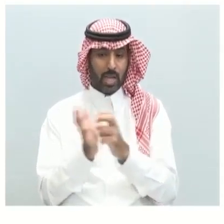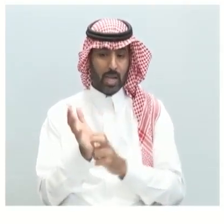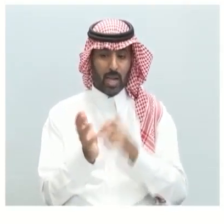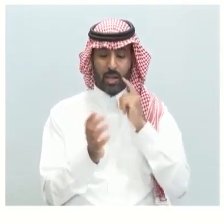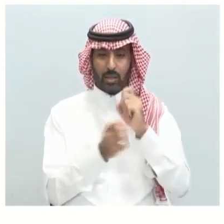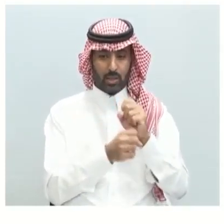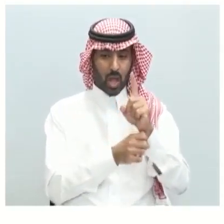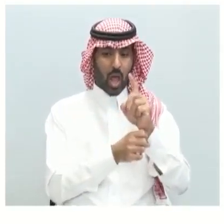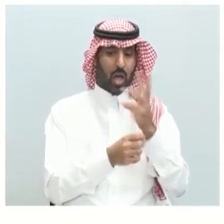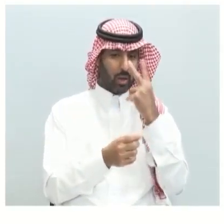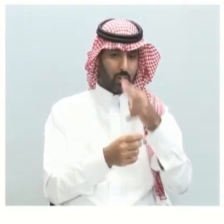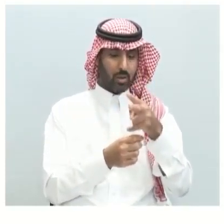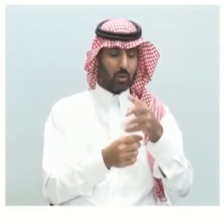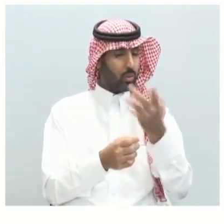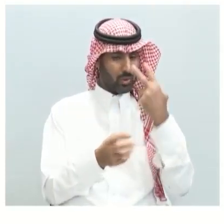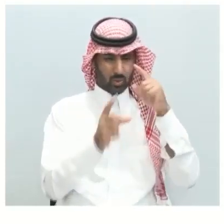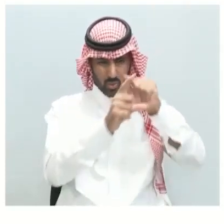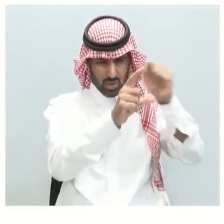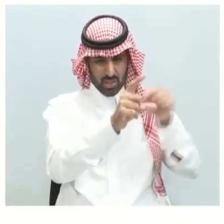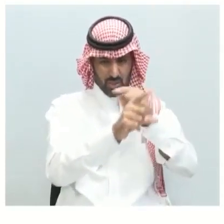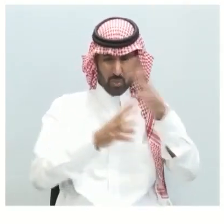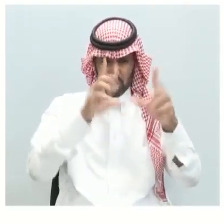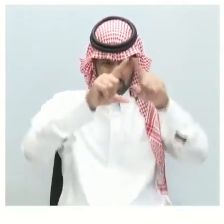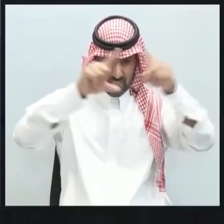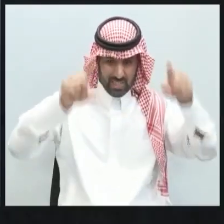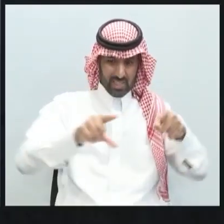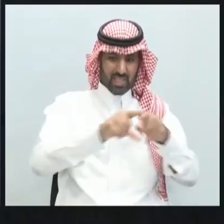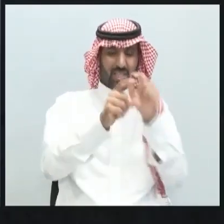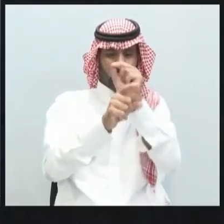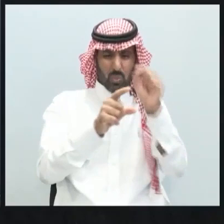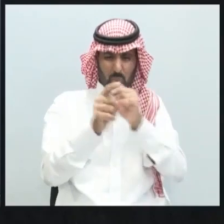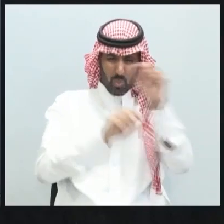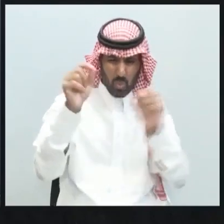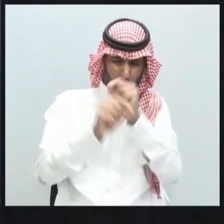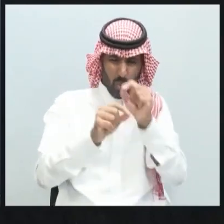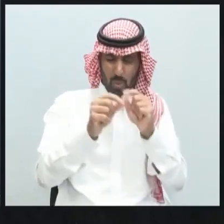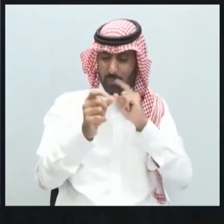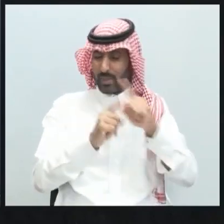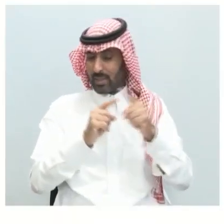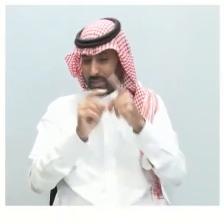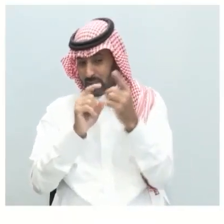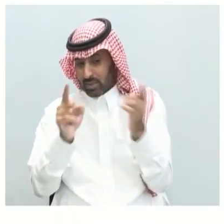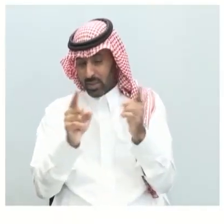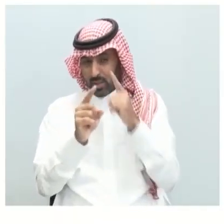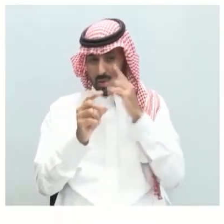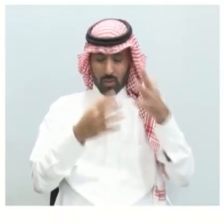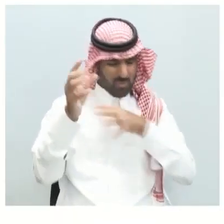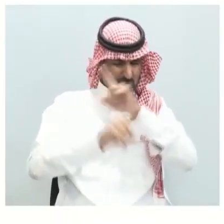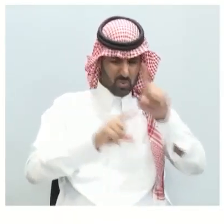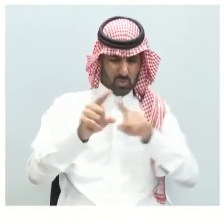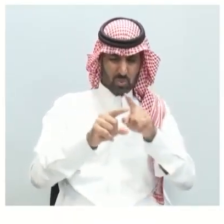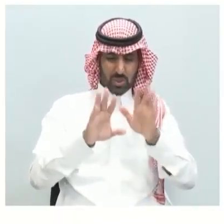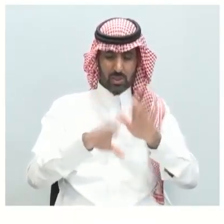للغازات انظر لهذا الشكل ماذا ترى جزيئات الغاز في حركه مستمره وايضا عشوائيه